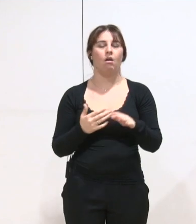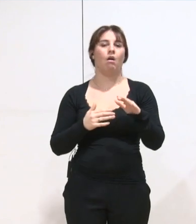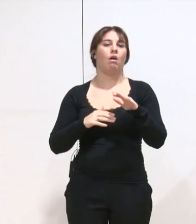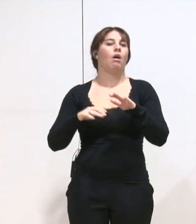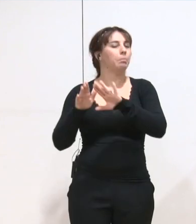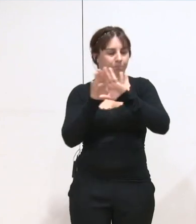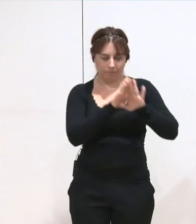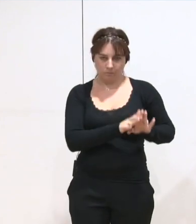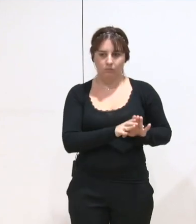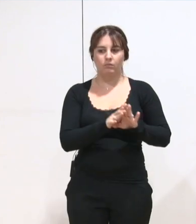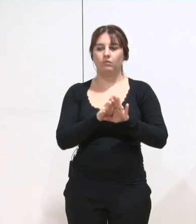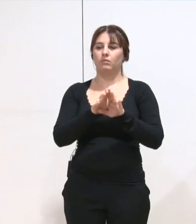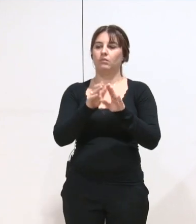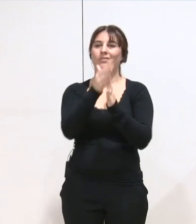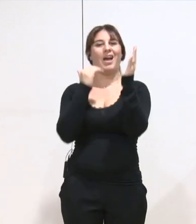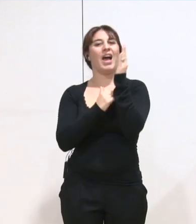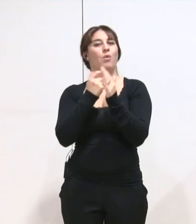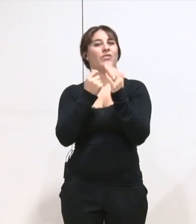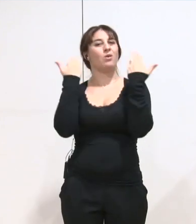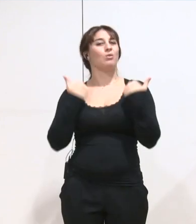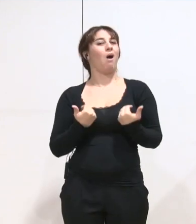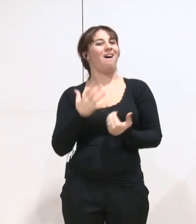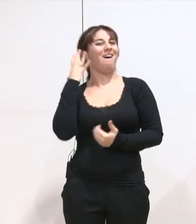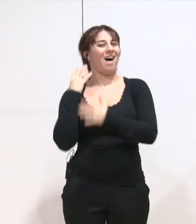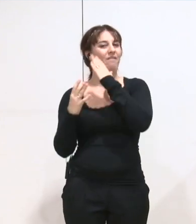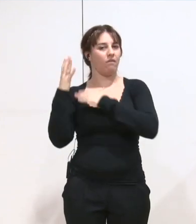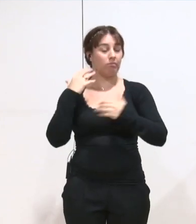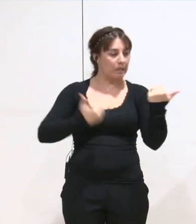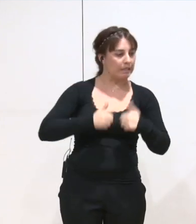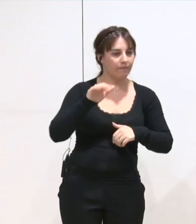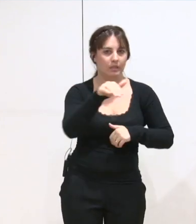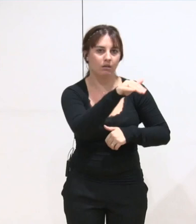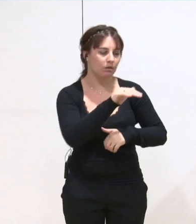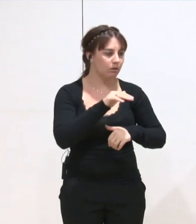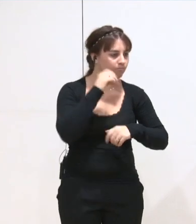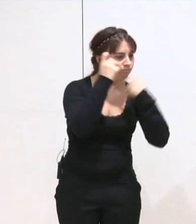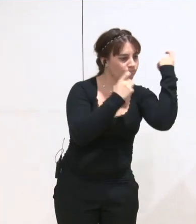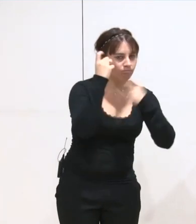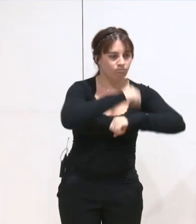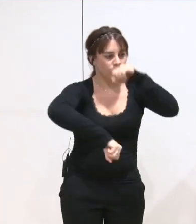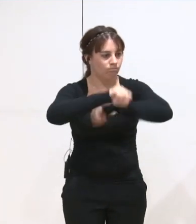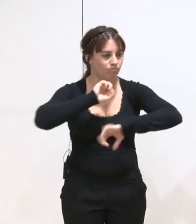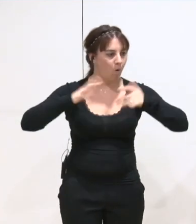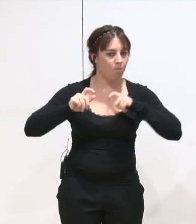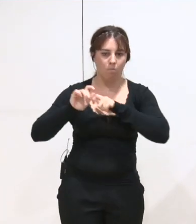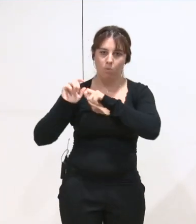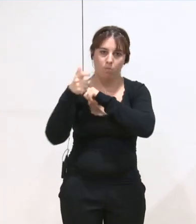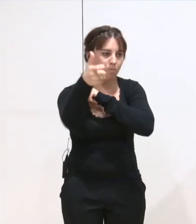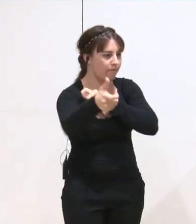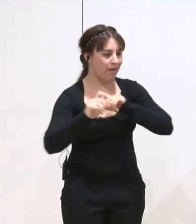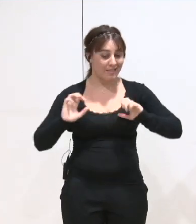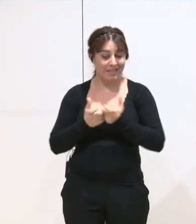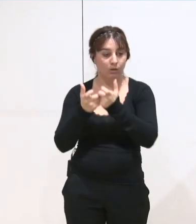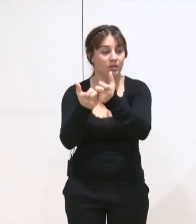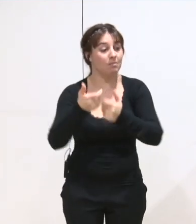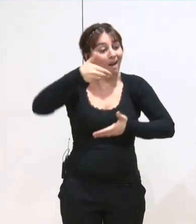ça, l'adjoint aux finances que j'étais avait quand même demandé au service de voir comment on pouvait s'organiser pour qu'à l'avenir, on puisse faire ce genre de diagnostic, si possible, en